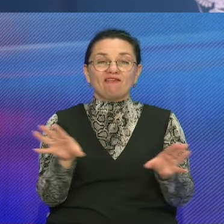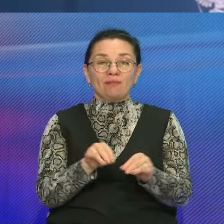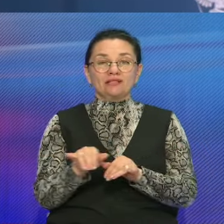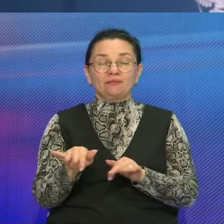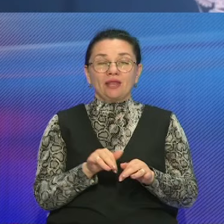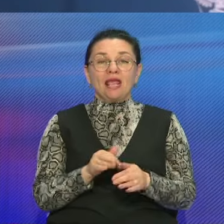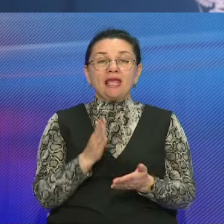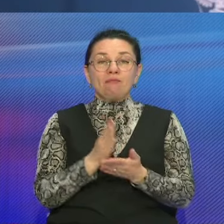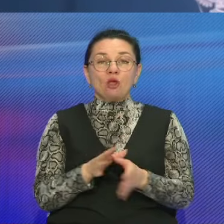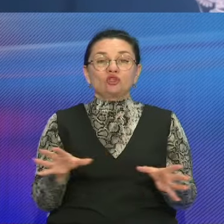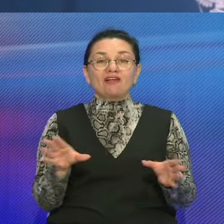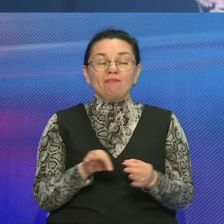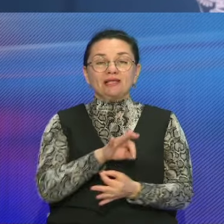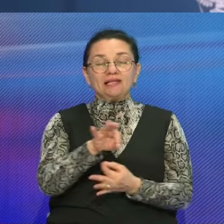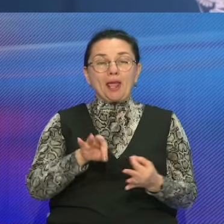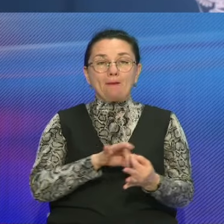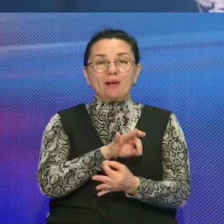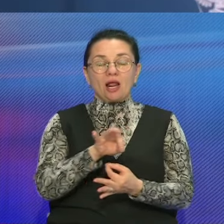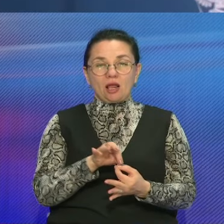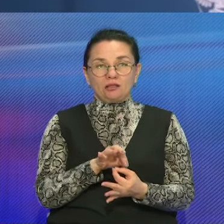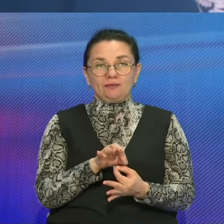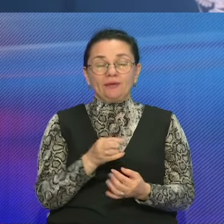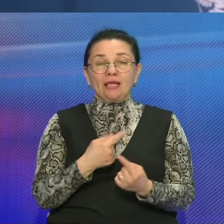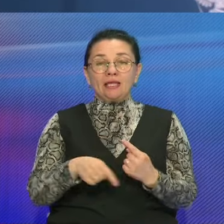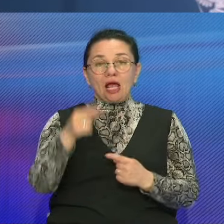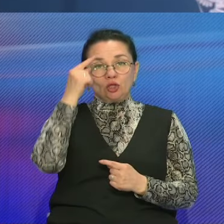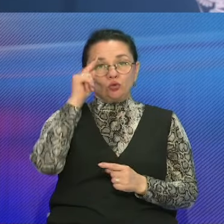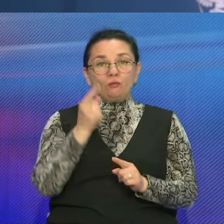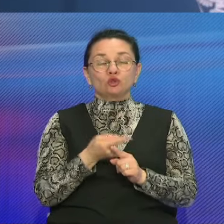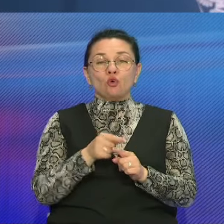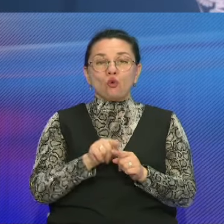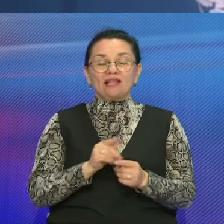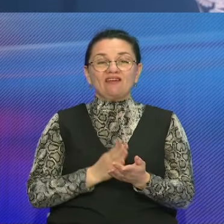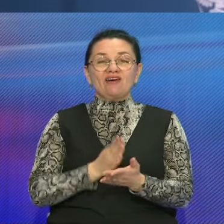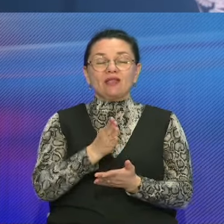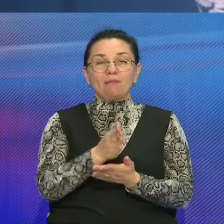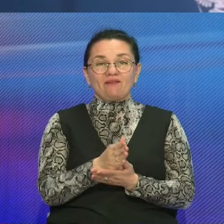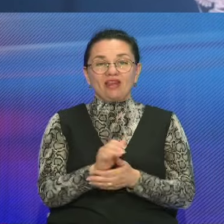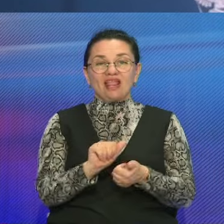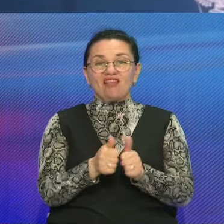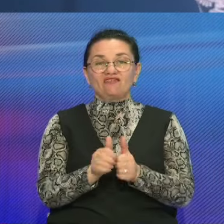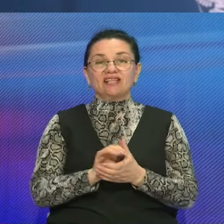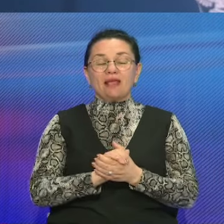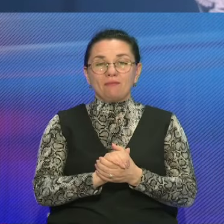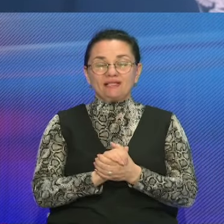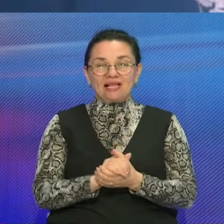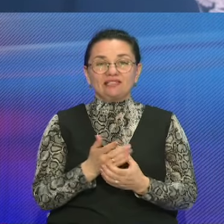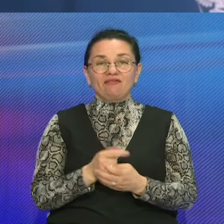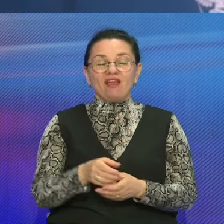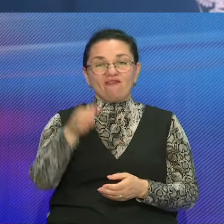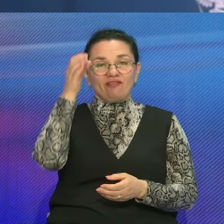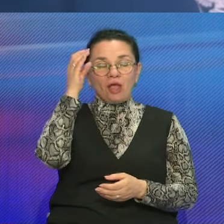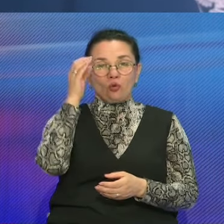проекты. И я думаю, что у этого направления в взаимодействии научной среде и